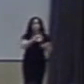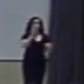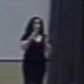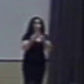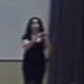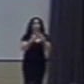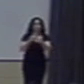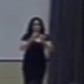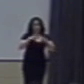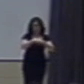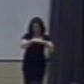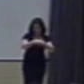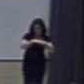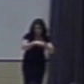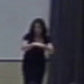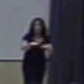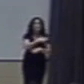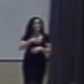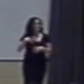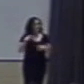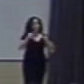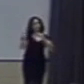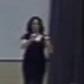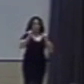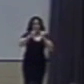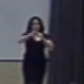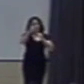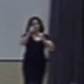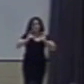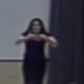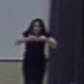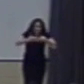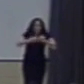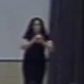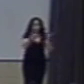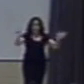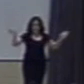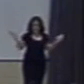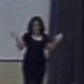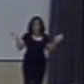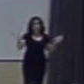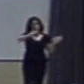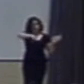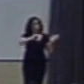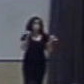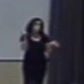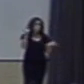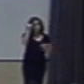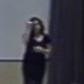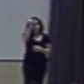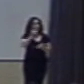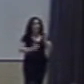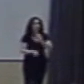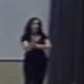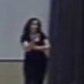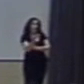volíem obrir una mica aquest debat i fer-lo una mica més públic, no? Llavors vam crear aquesta